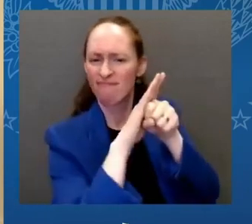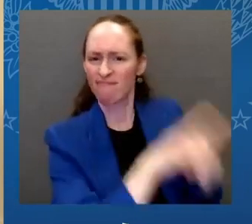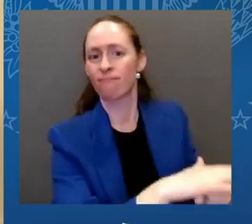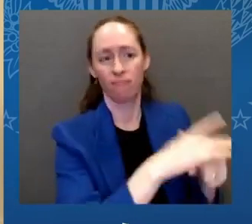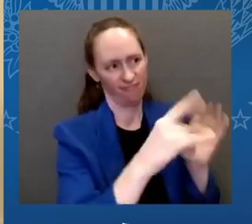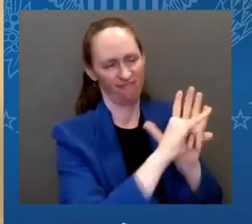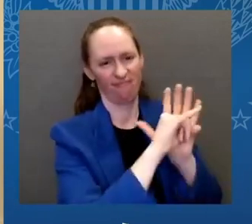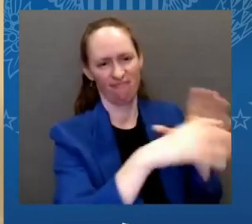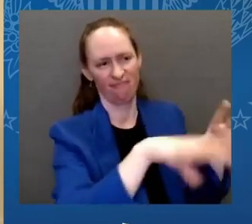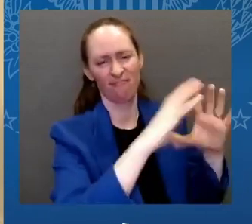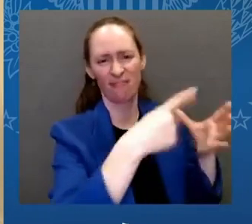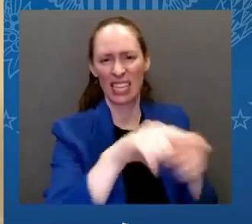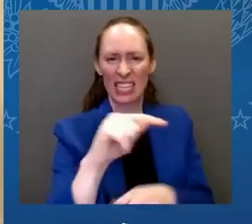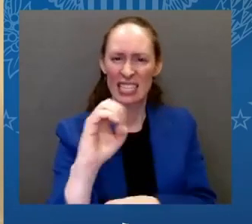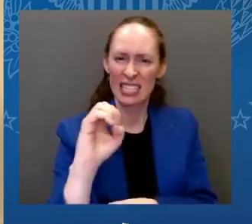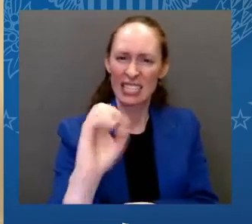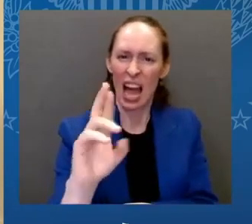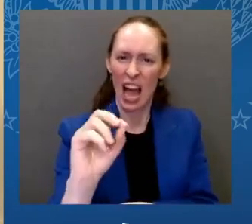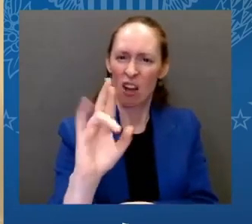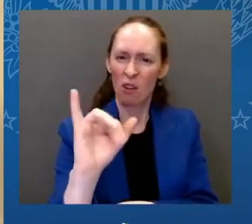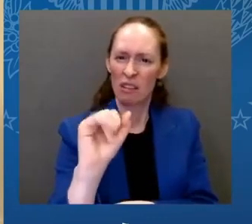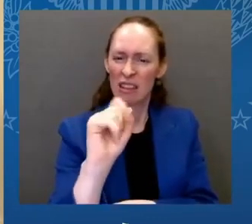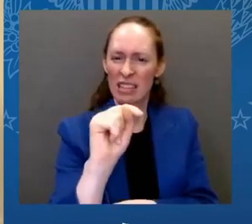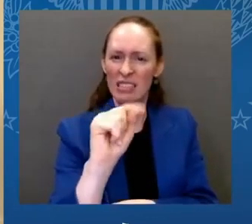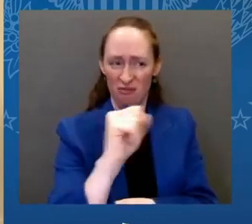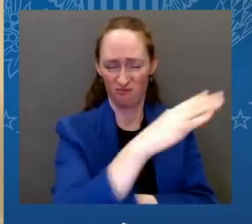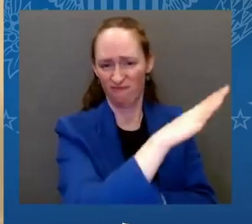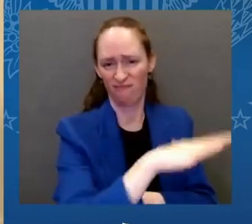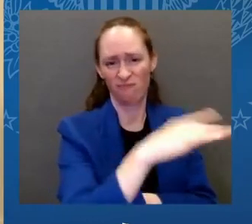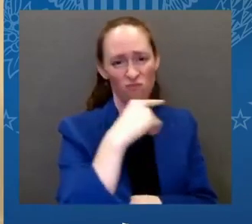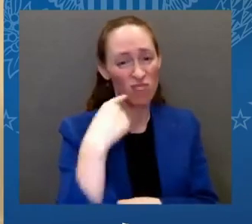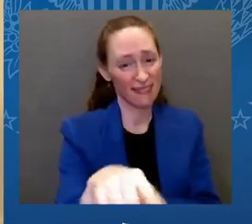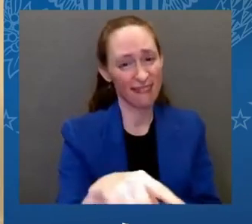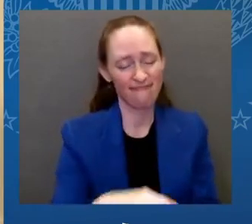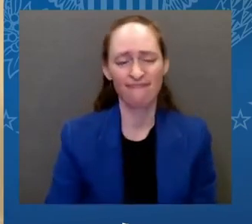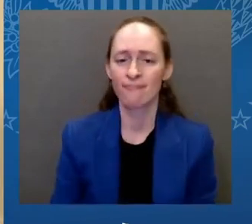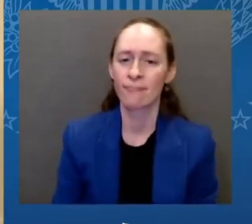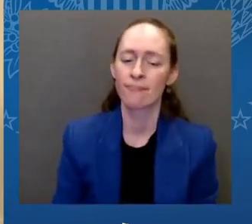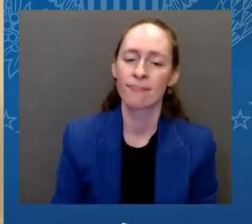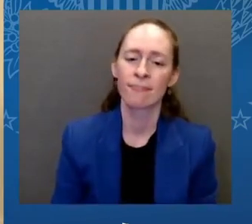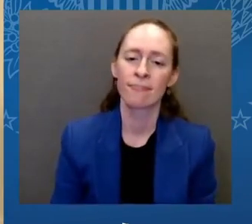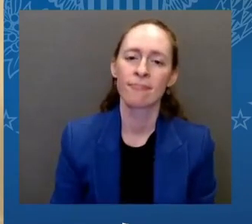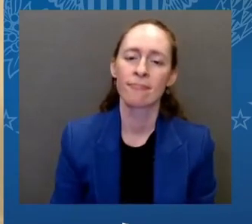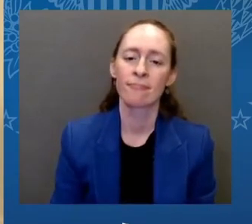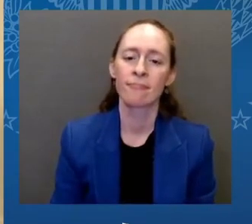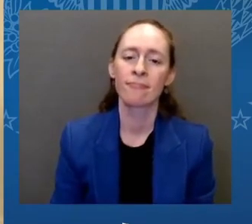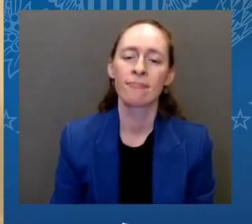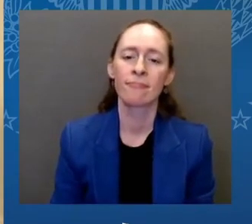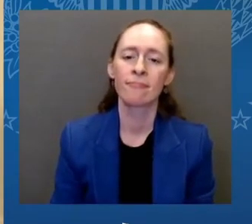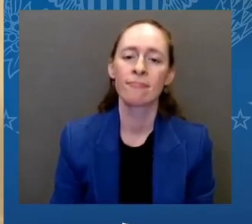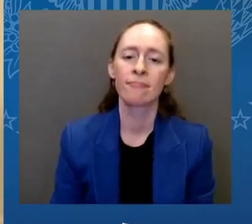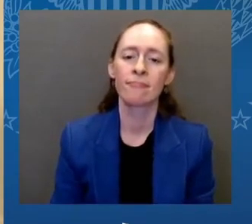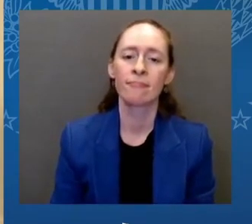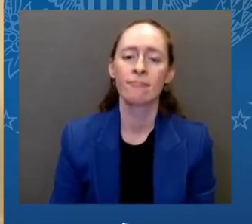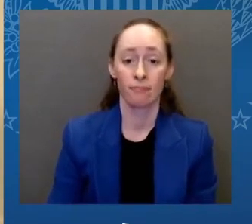усієї Європи та вільного світу. І принципова річ – це формула миру, можливості американського лідерства.